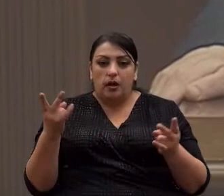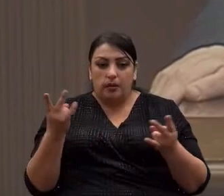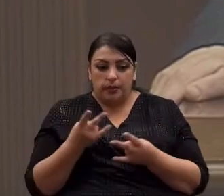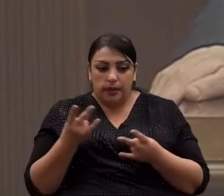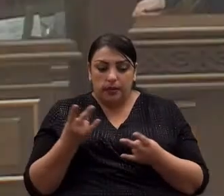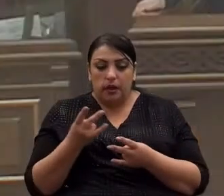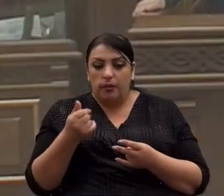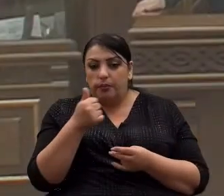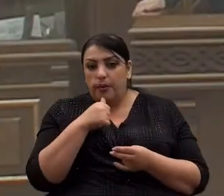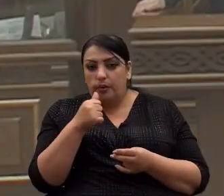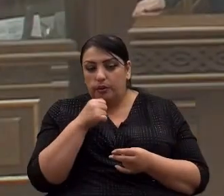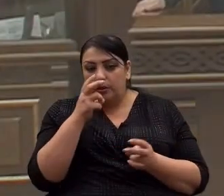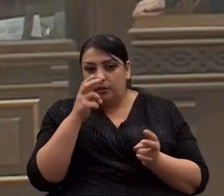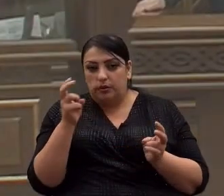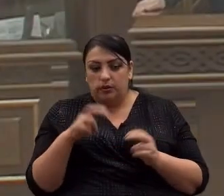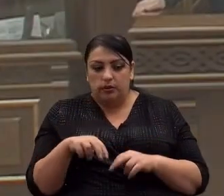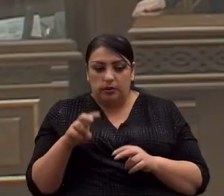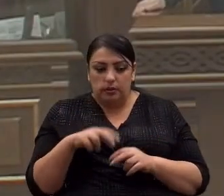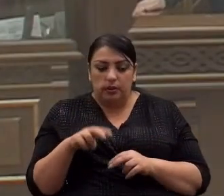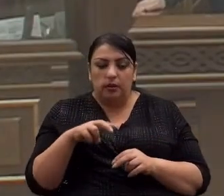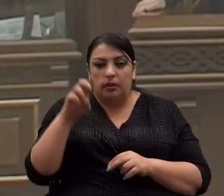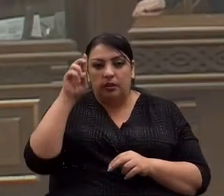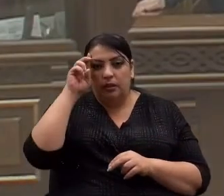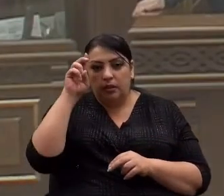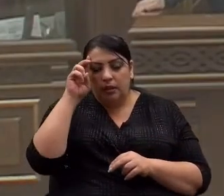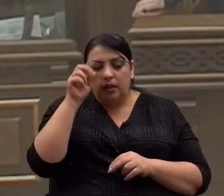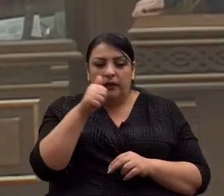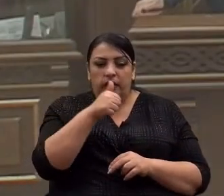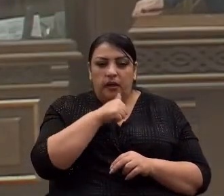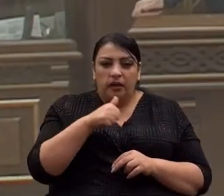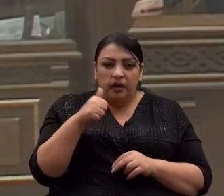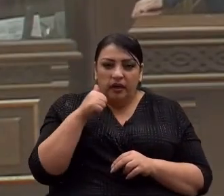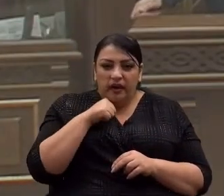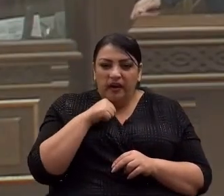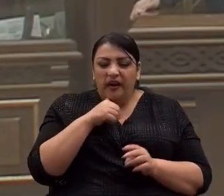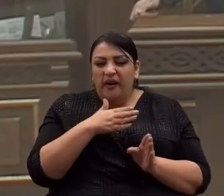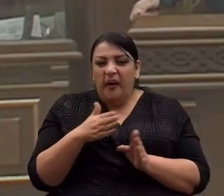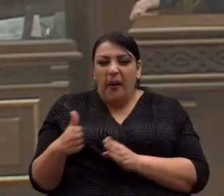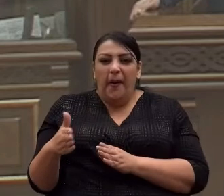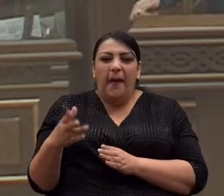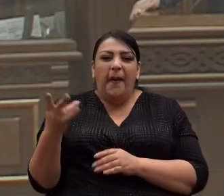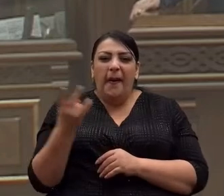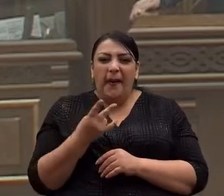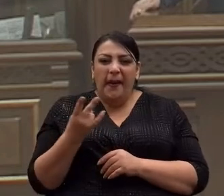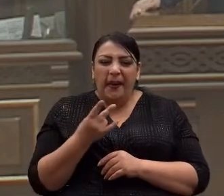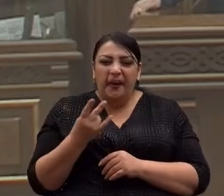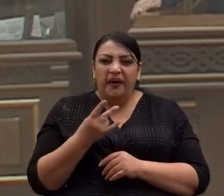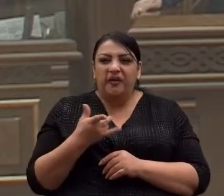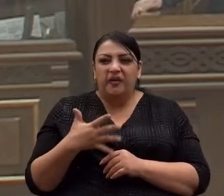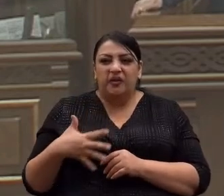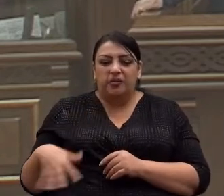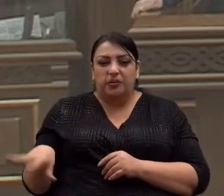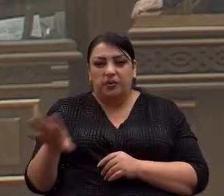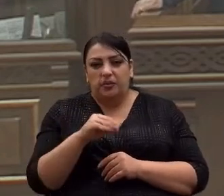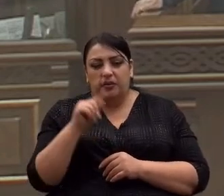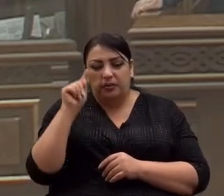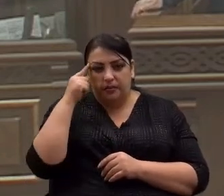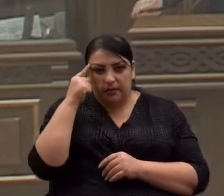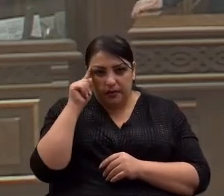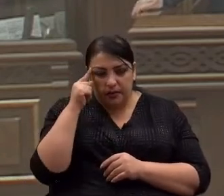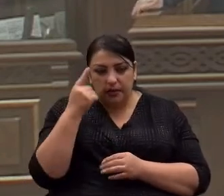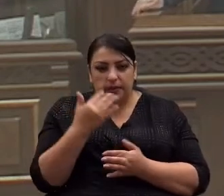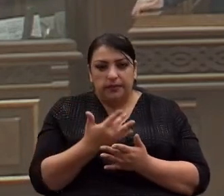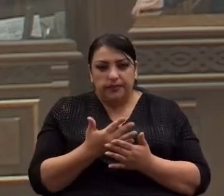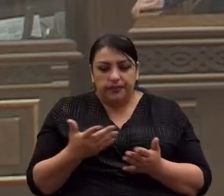իր փորձակնությունը անցնի նաև ուժային կառույցներով գաղտնիության ռեժիմի հաստատման տեսանկյունից, և այնտեղ մենք բոլորս մտածելու